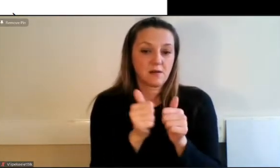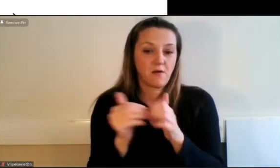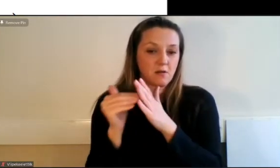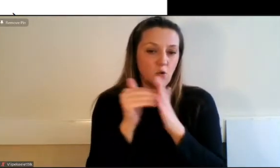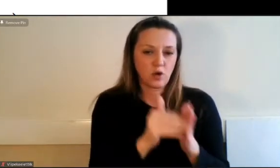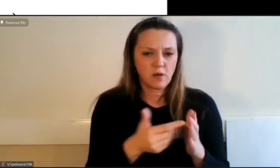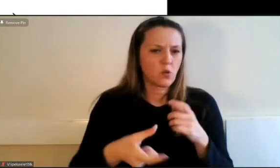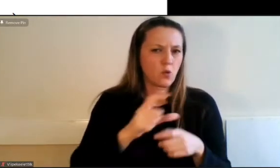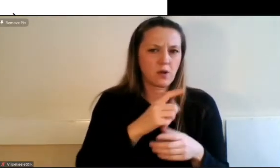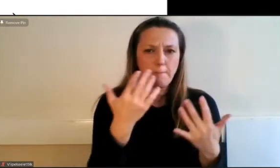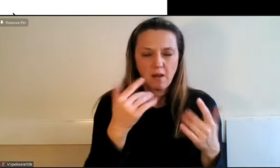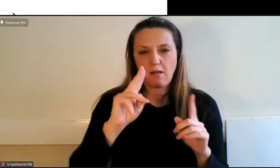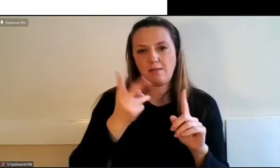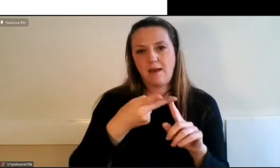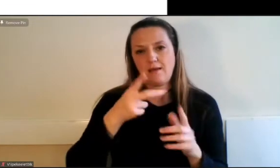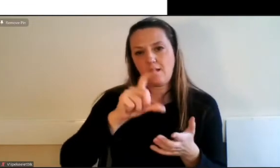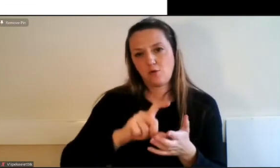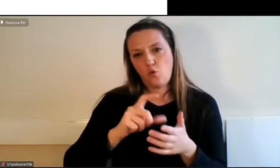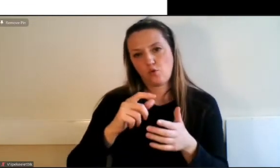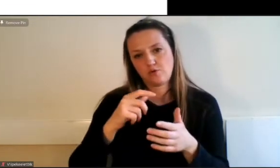natuke nõrgema kaitse.